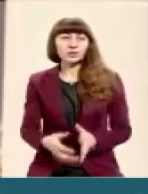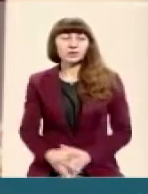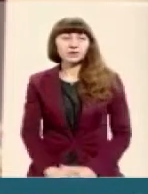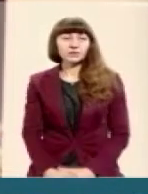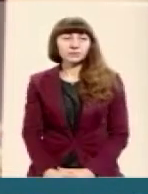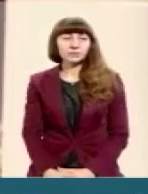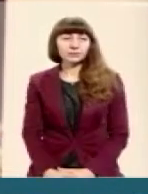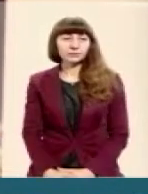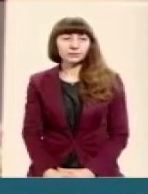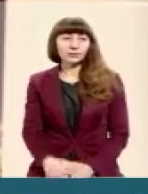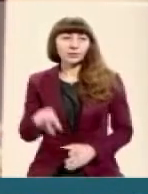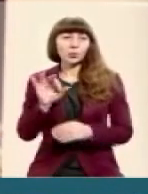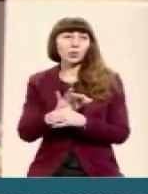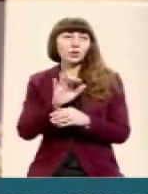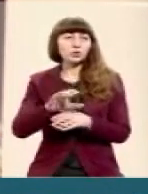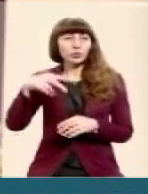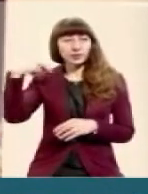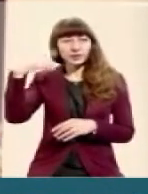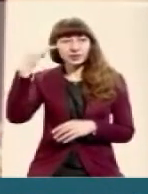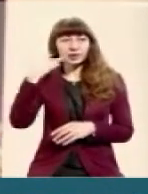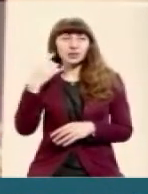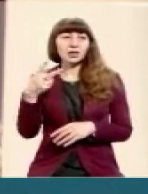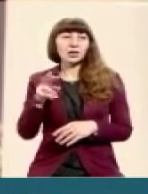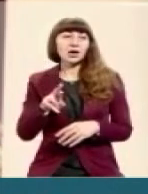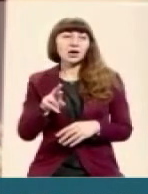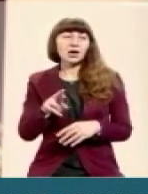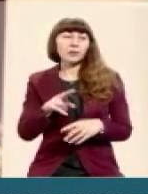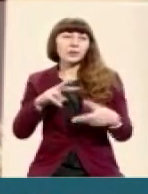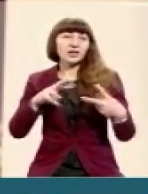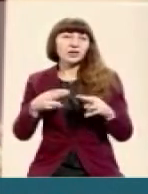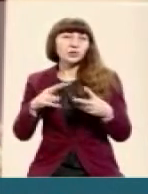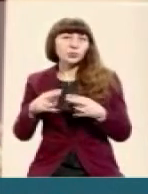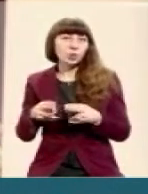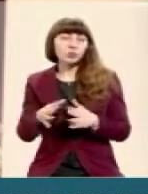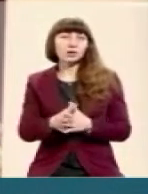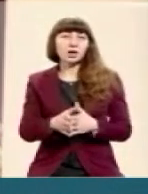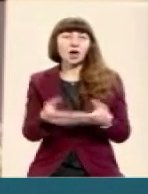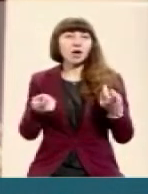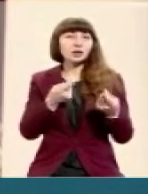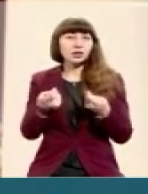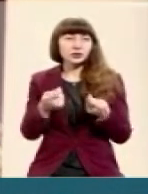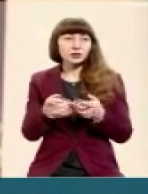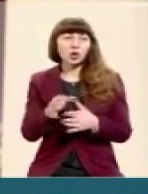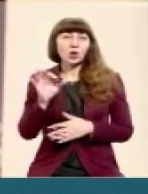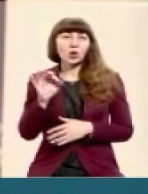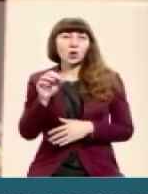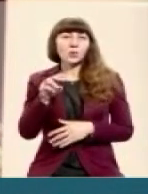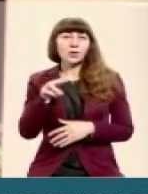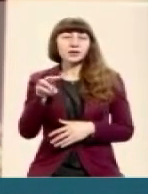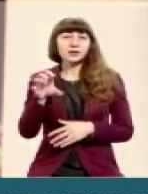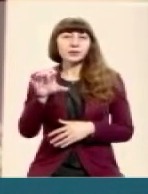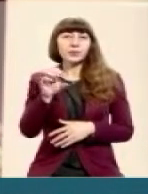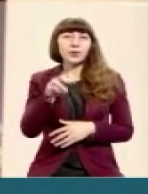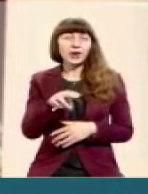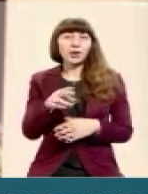пунктов, и по поручению главы государства для кардинального пересмотра подхода к организации ПМСП был принят